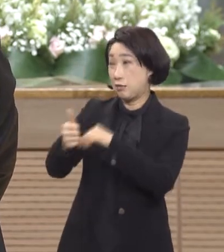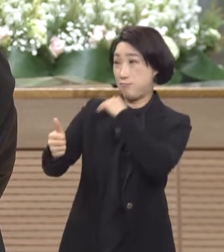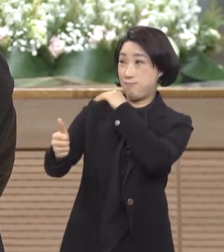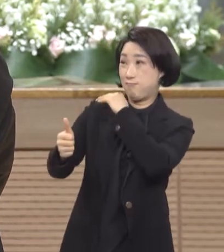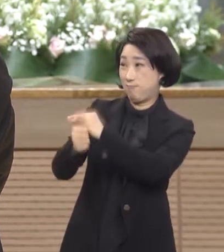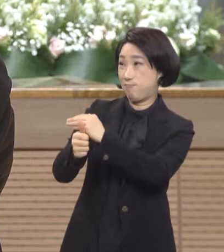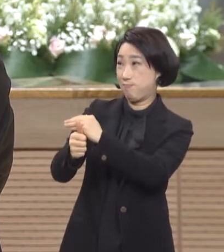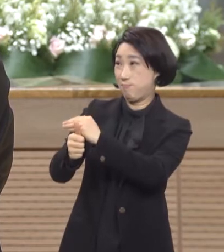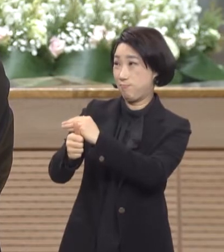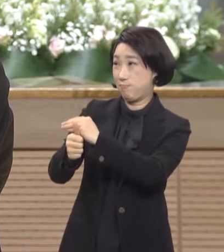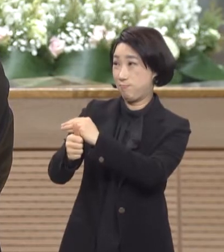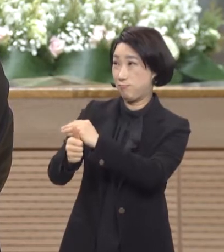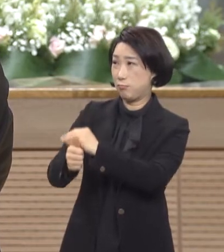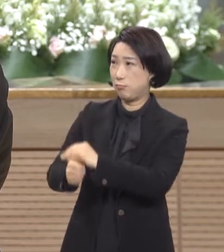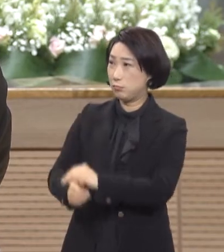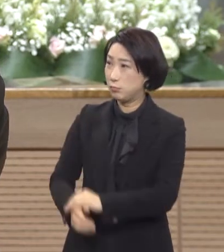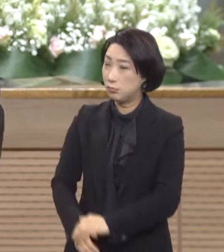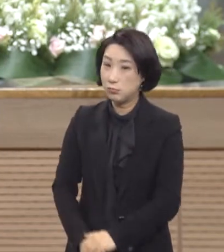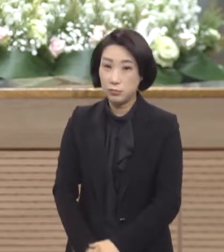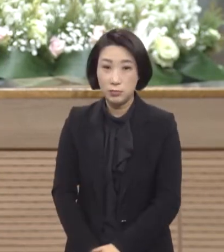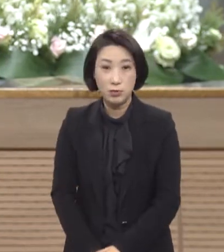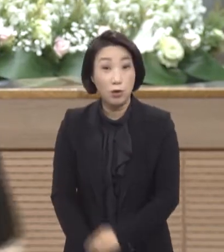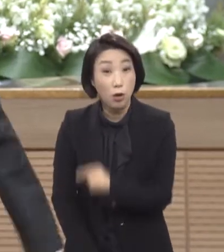왕직이 파직되나이다.